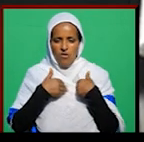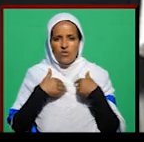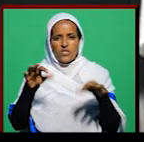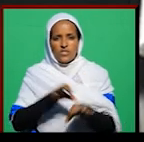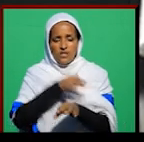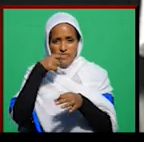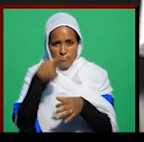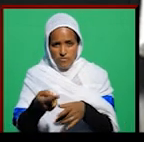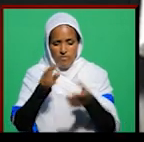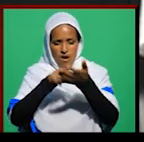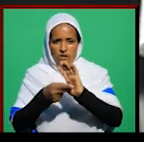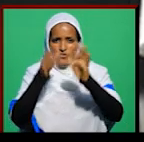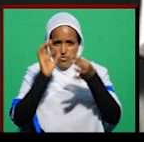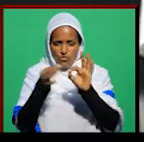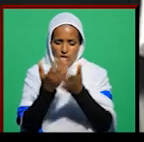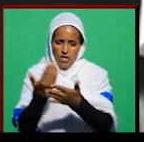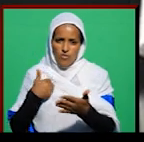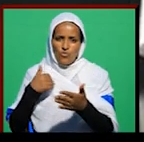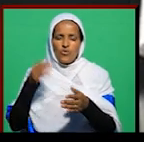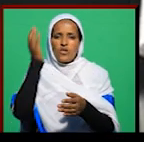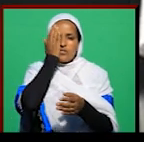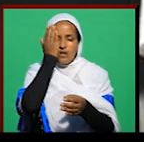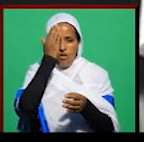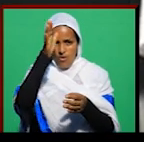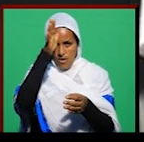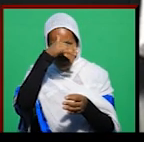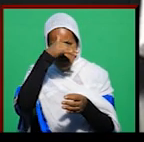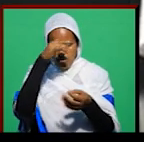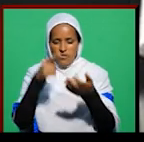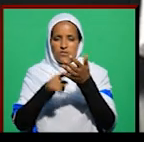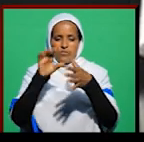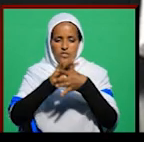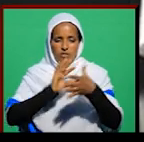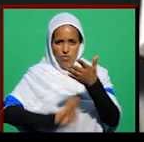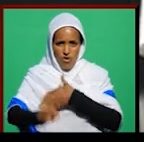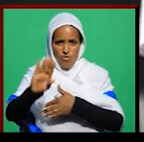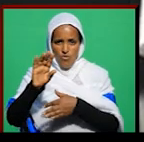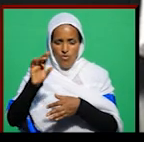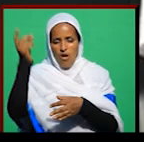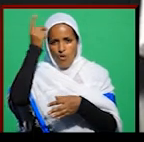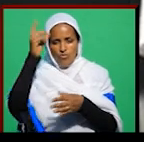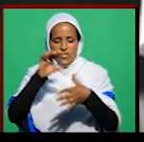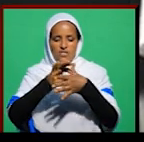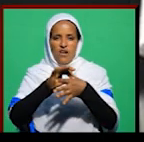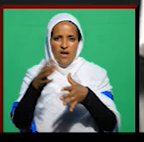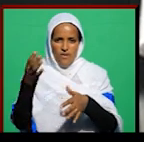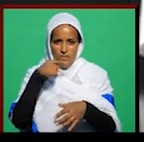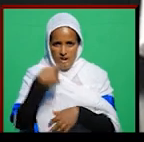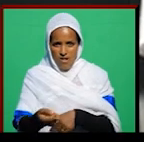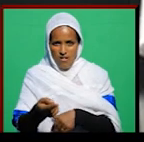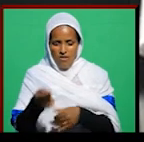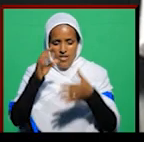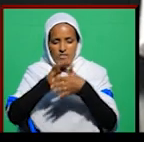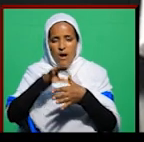እሱ ያዕቆብ ዘነፍስ ማለት የቀደሙ ያዕቆብ የእስራኤላውያን አባት እስራኤልን በስጋ ወልዶ ያዕቆብ ዘስጋ